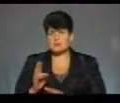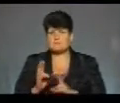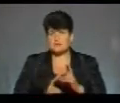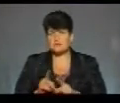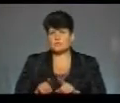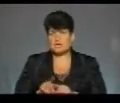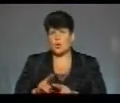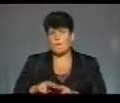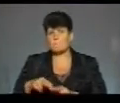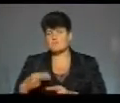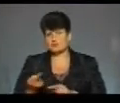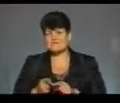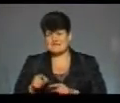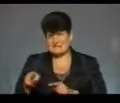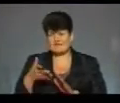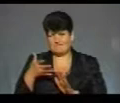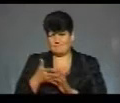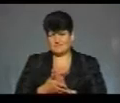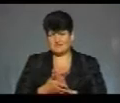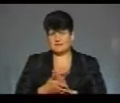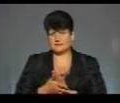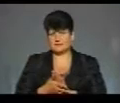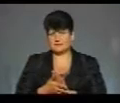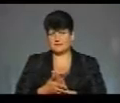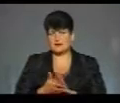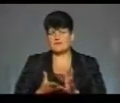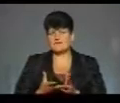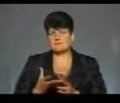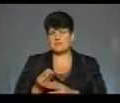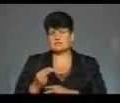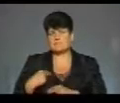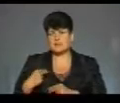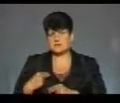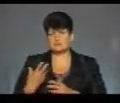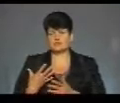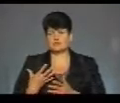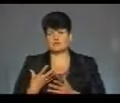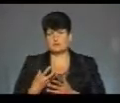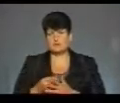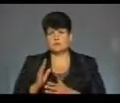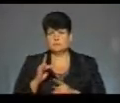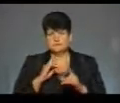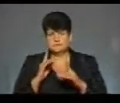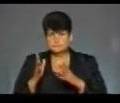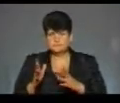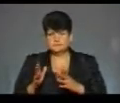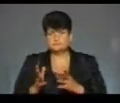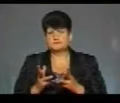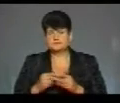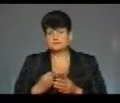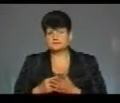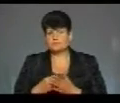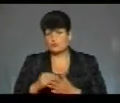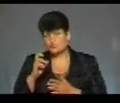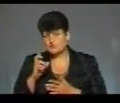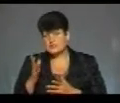само компенсується ці витрати, які він понесе, виплачуючи працівнику своєму, який буде на зборах, від за рахунок бюджету, який